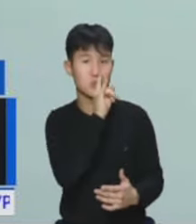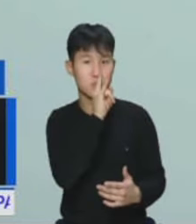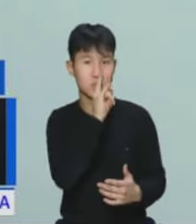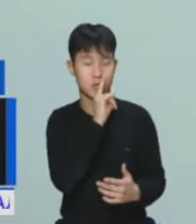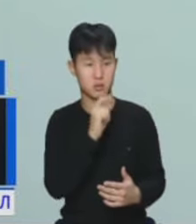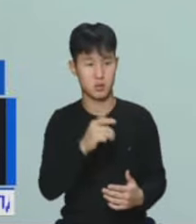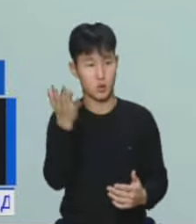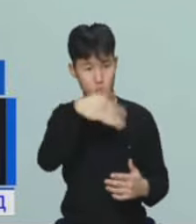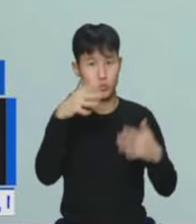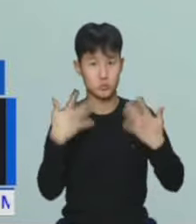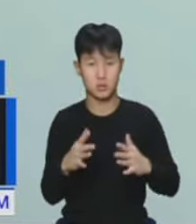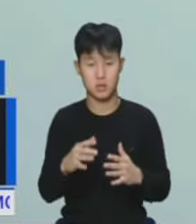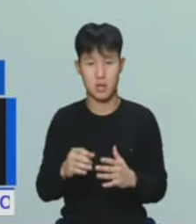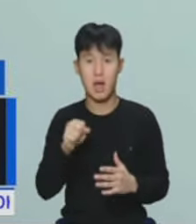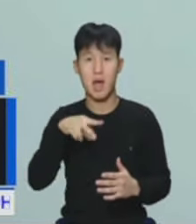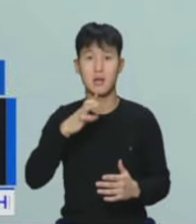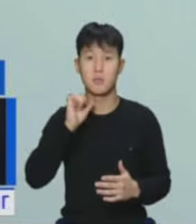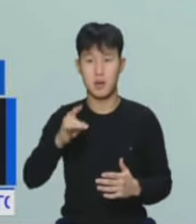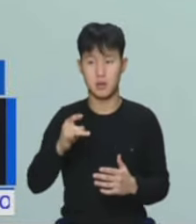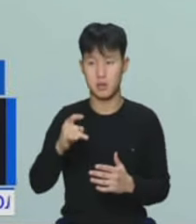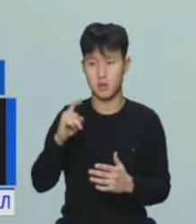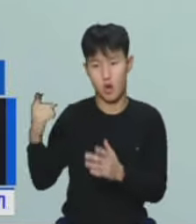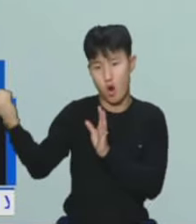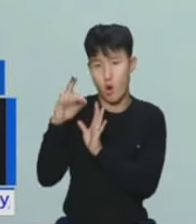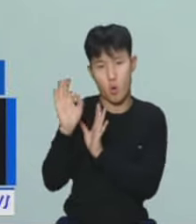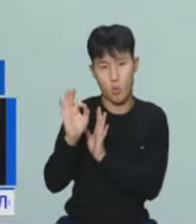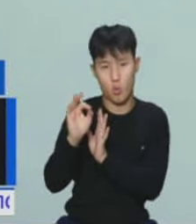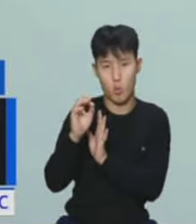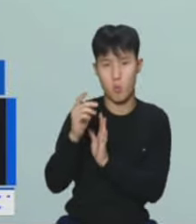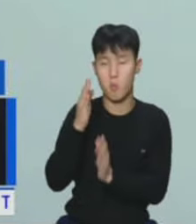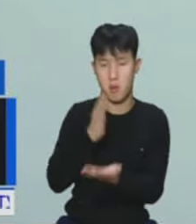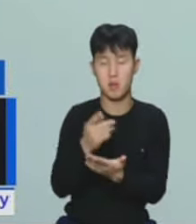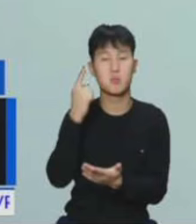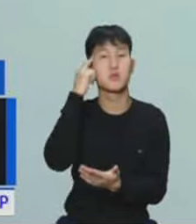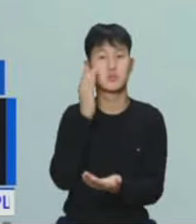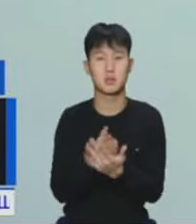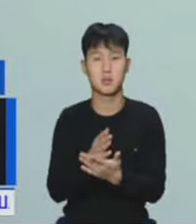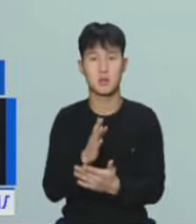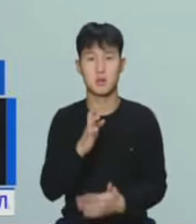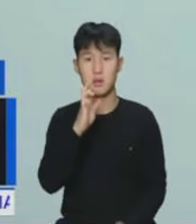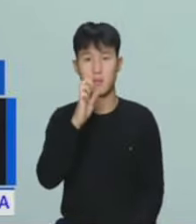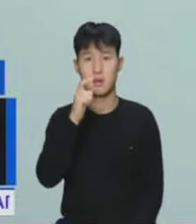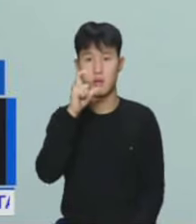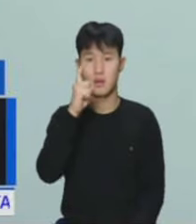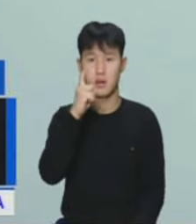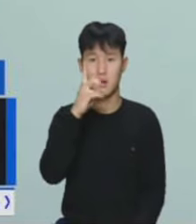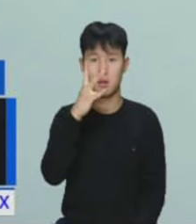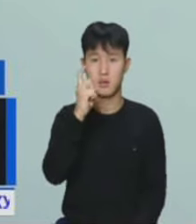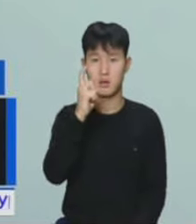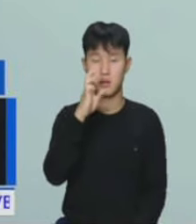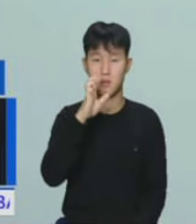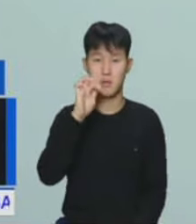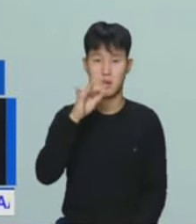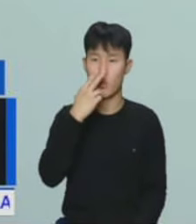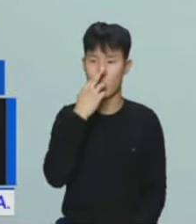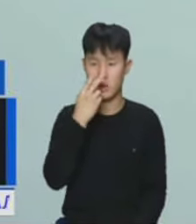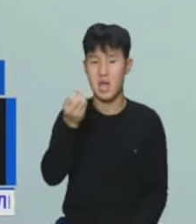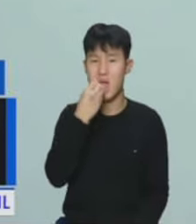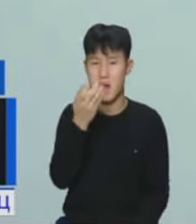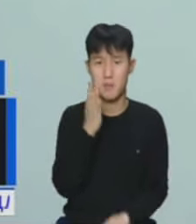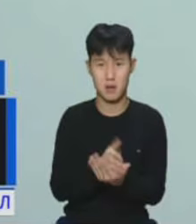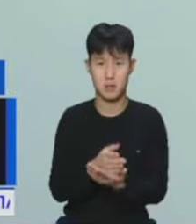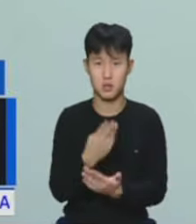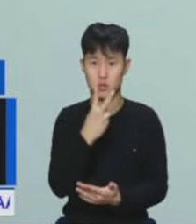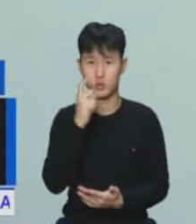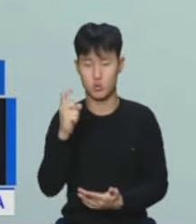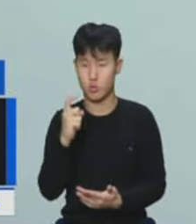ирээ. Албаар оруулж ирэхгүй байна гэж би хардчихэв. Доо яамны сайд Б инк 2 худлаа яриад байгаа байхгүй юу? Шүүх